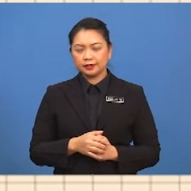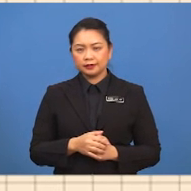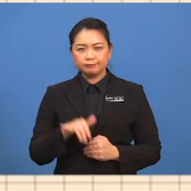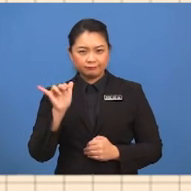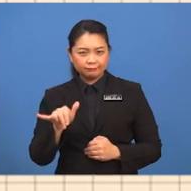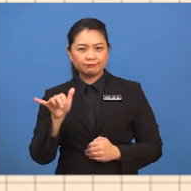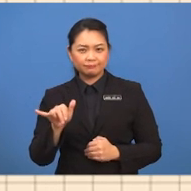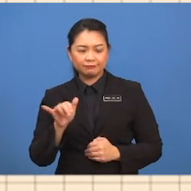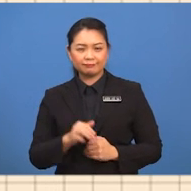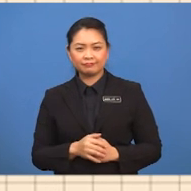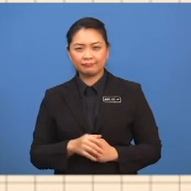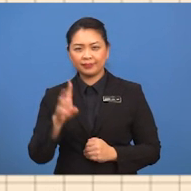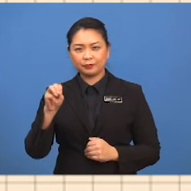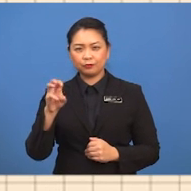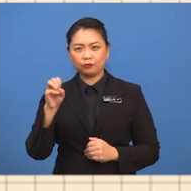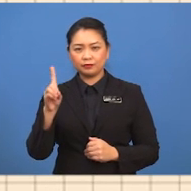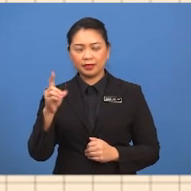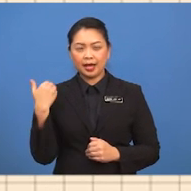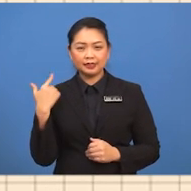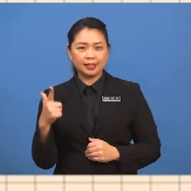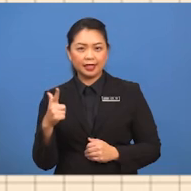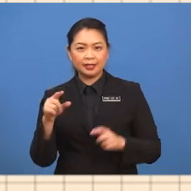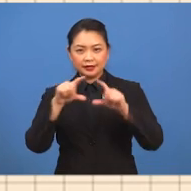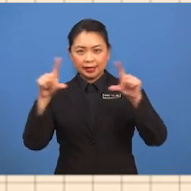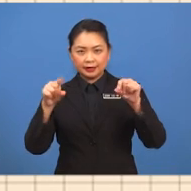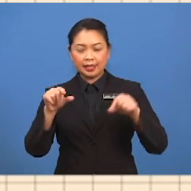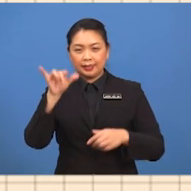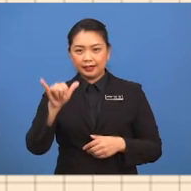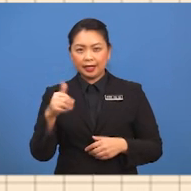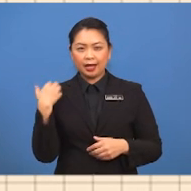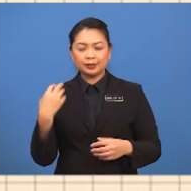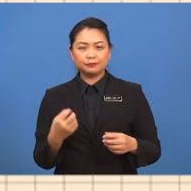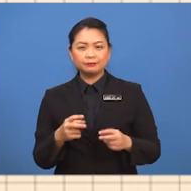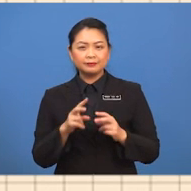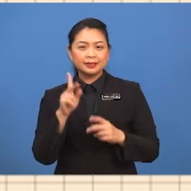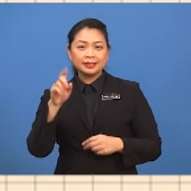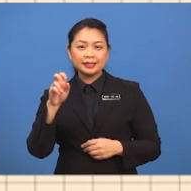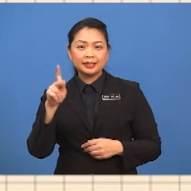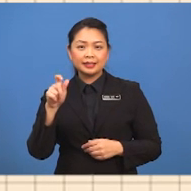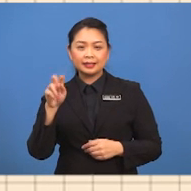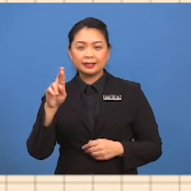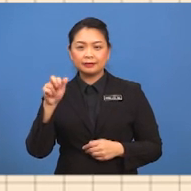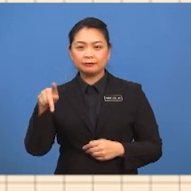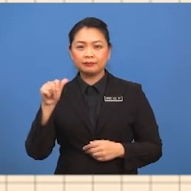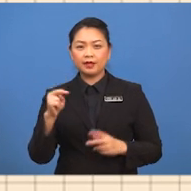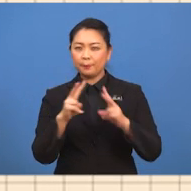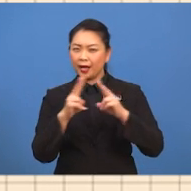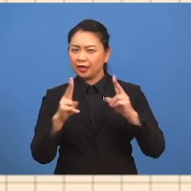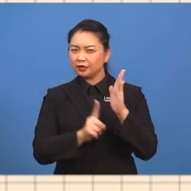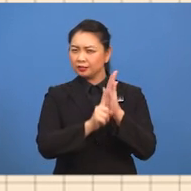Ya, mod ialah data yang mempunyai kekerapan paling tinggi.